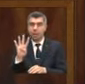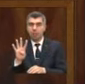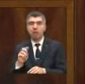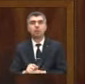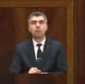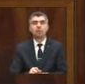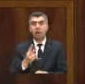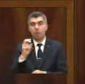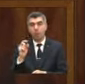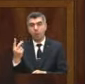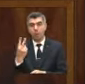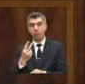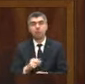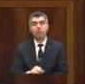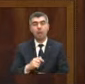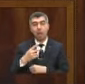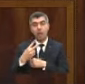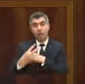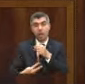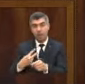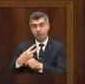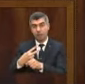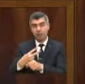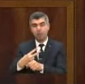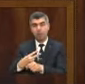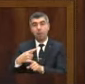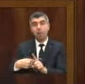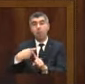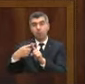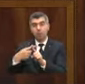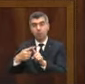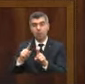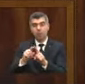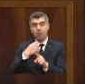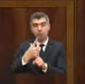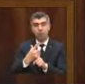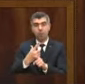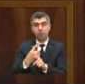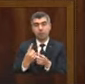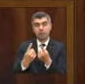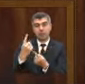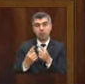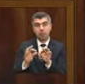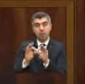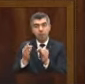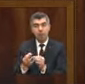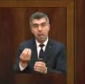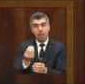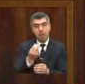25 أبريل منذ سنتين، واللي زدنا فيه في التعويضات العائلية. فالآن التعويضات العائلية